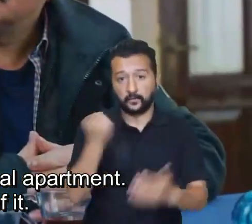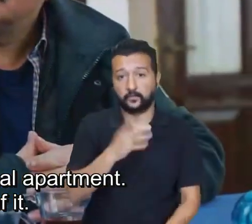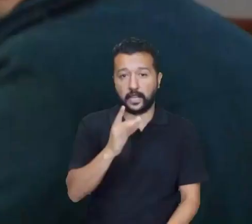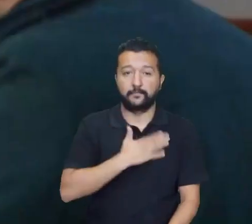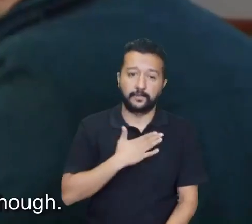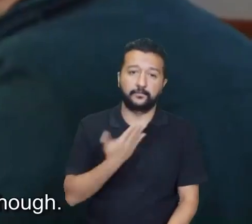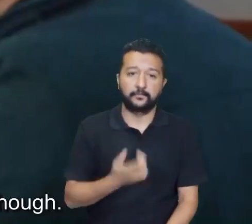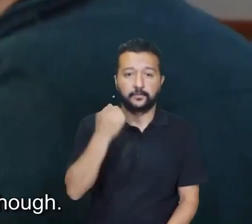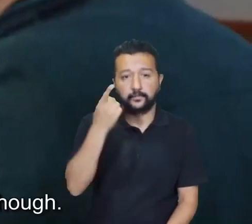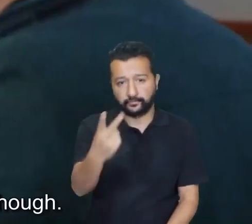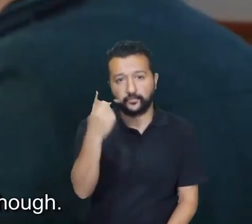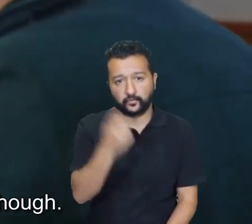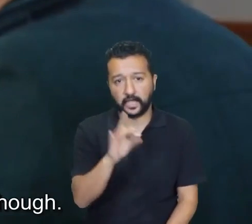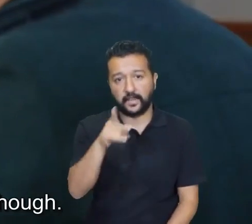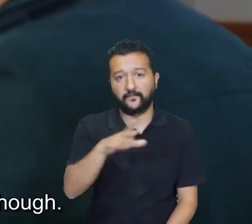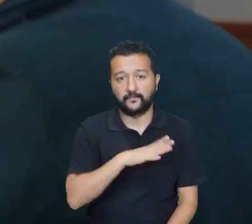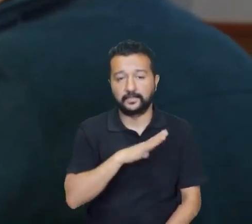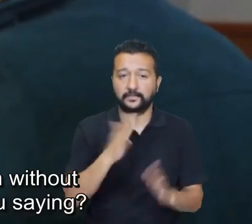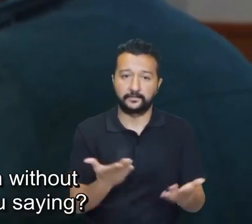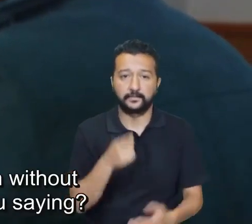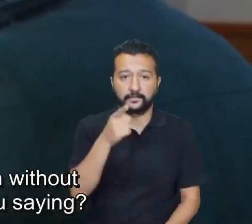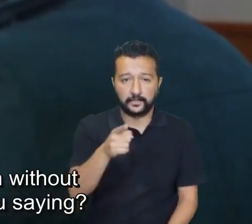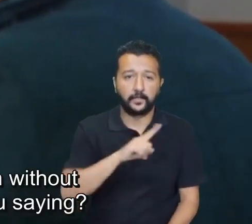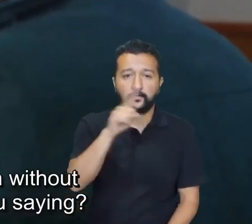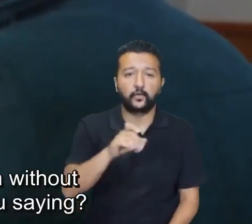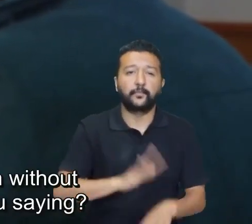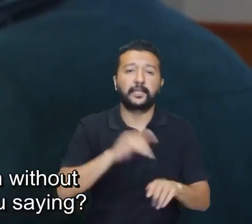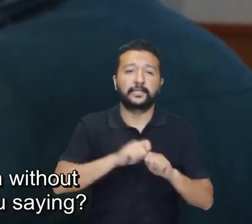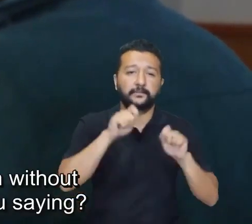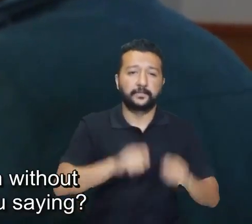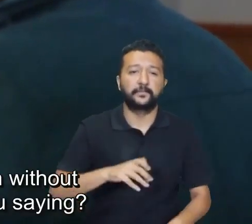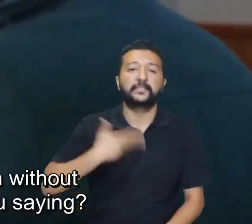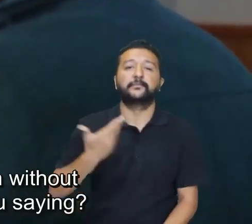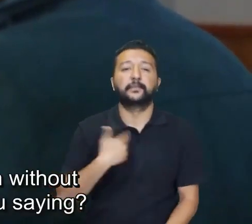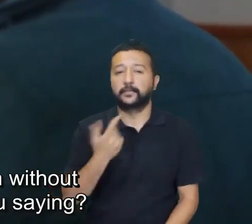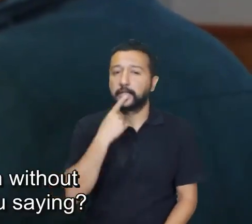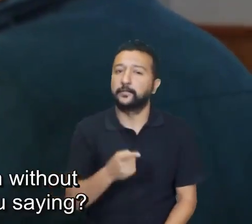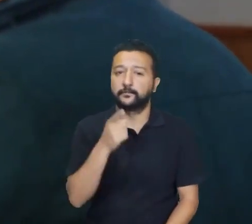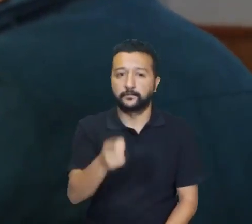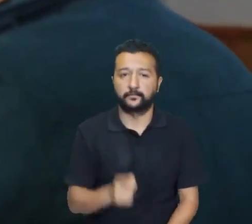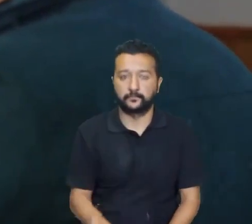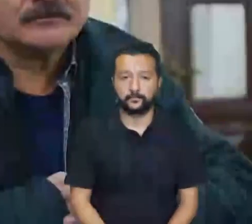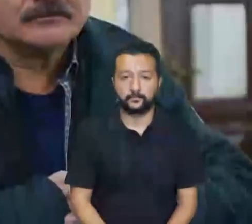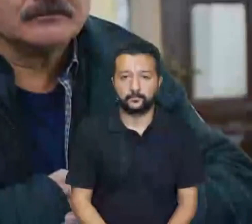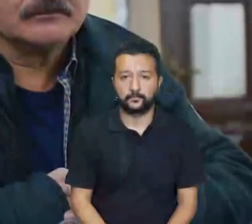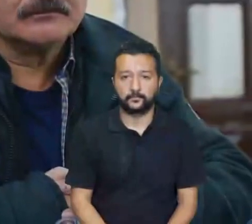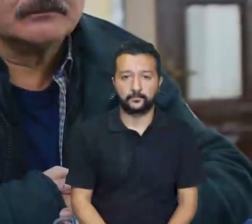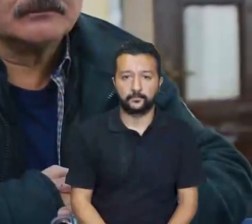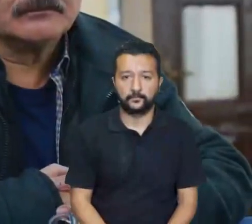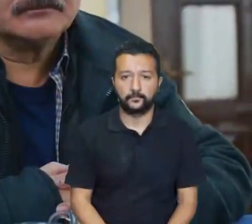benim zaten. Gerçi senin de yarı hissen var. Sana sormadan harekete geçmek istemedim. Ne diyorsun?